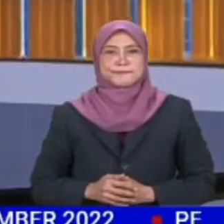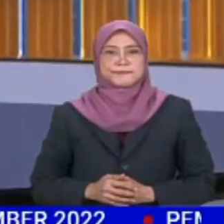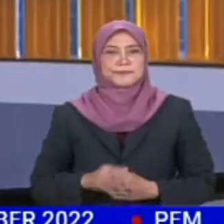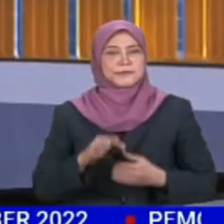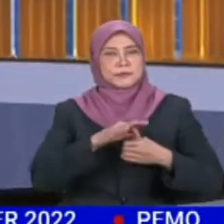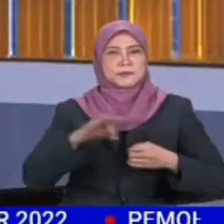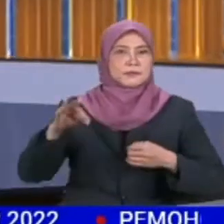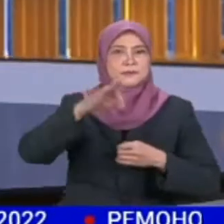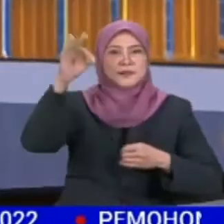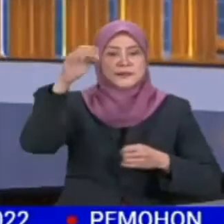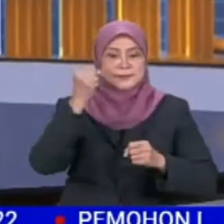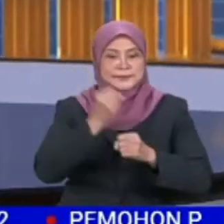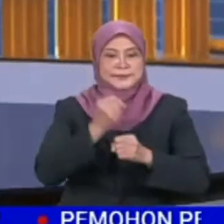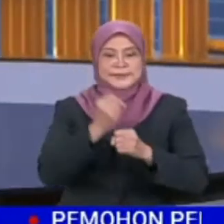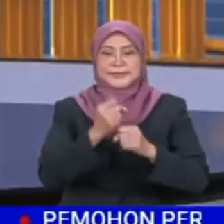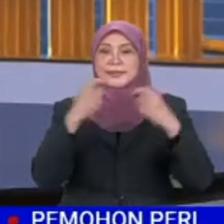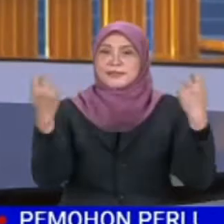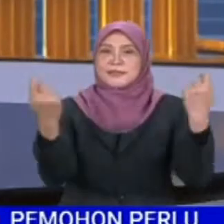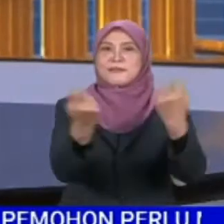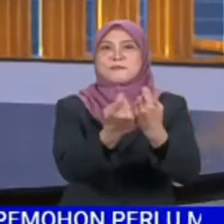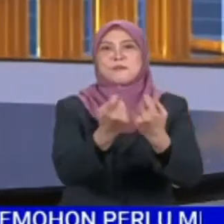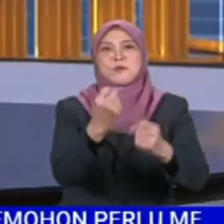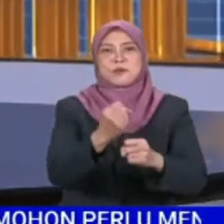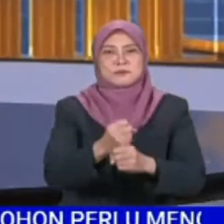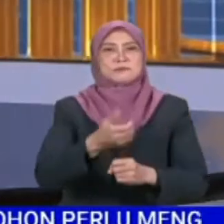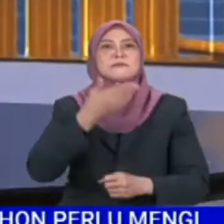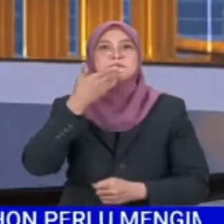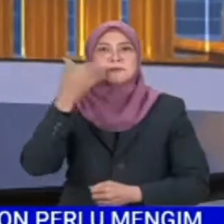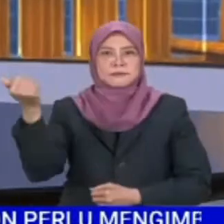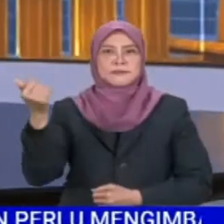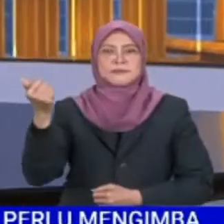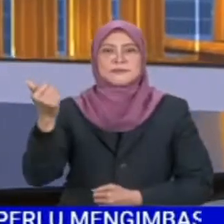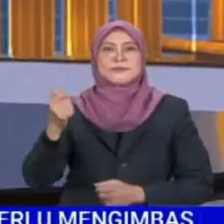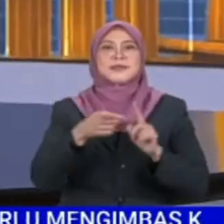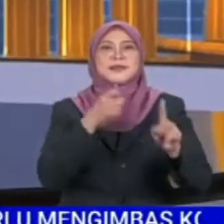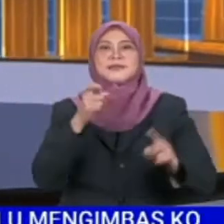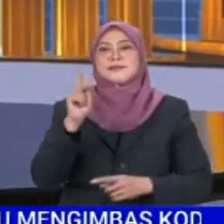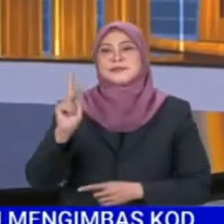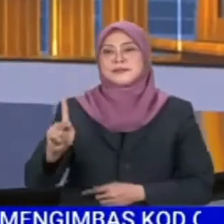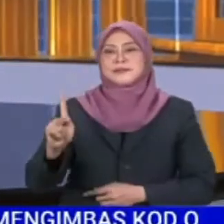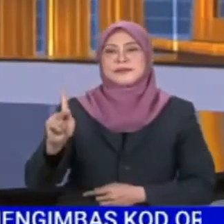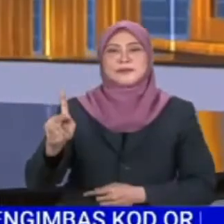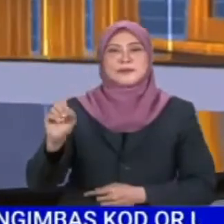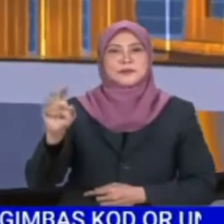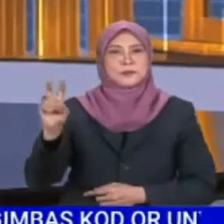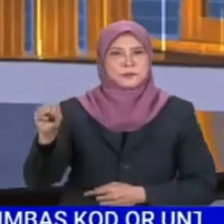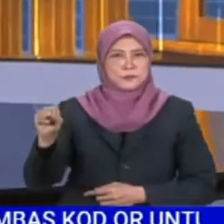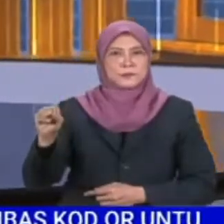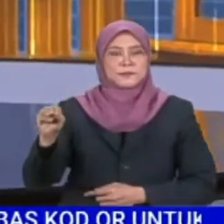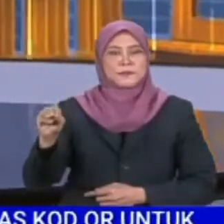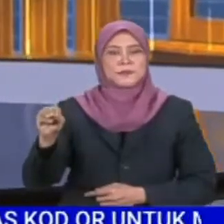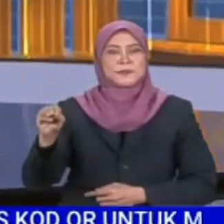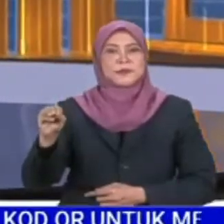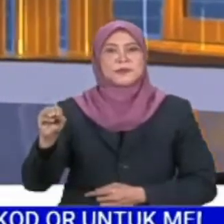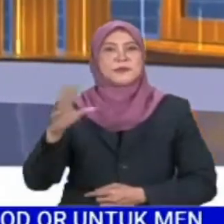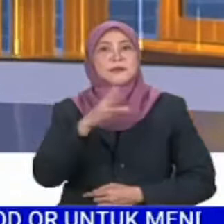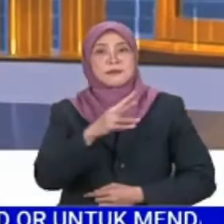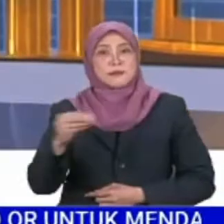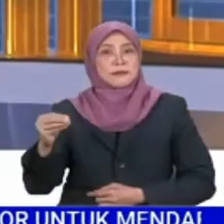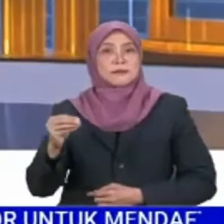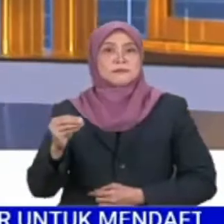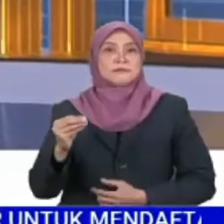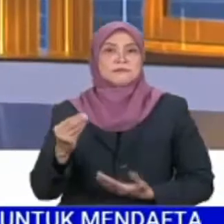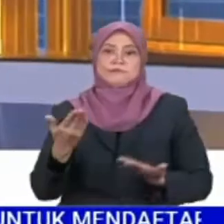Semangat kerja berpasukan yang baik dalam kalangan warga kerja Kementerian Komunikasi dan Multimedia KECOM menyumbang kepada